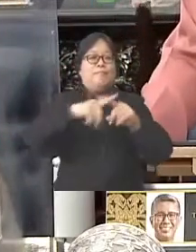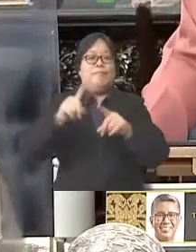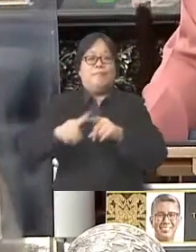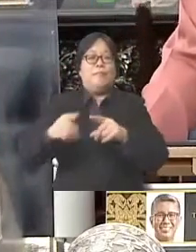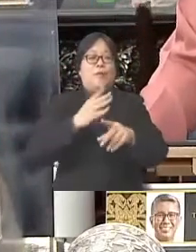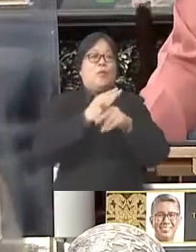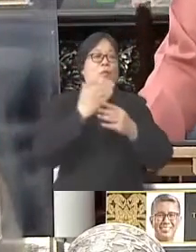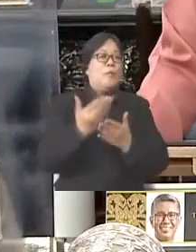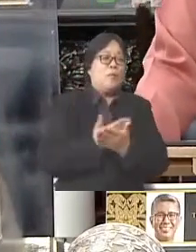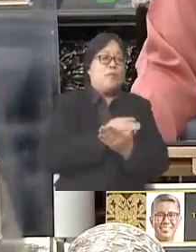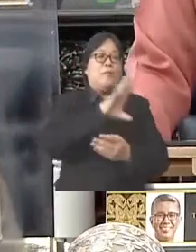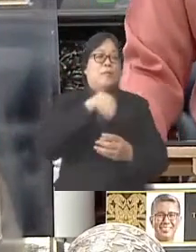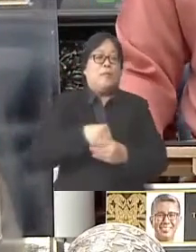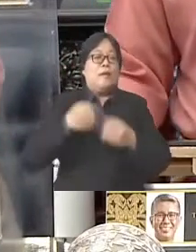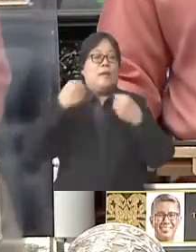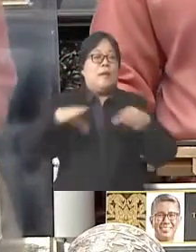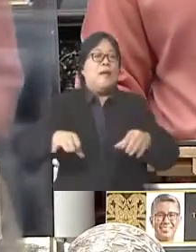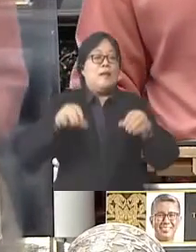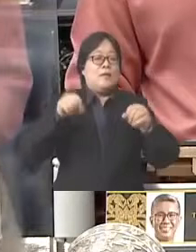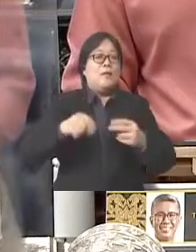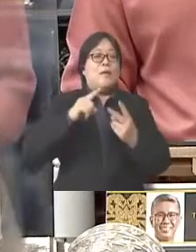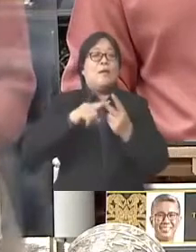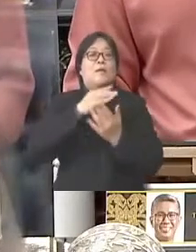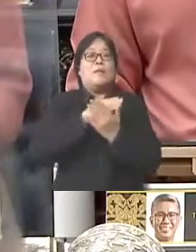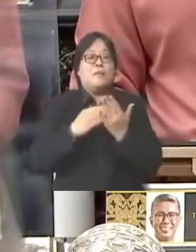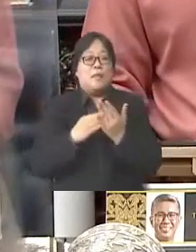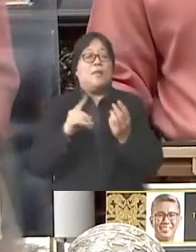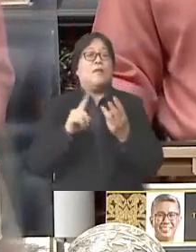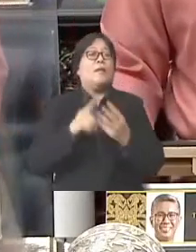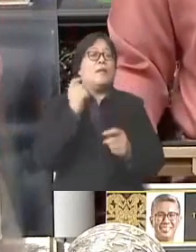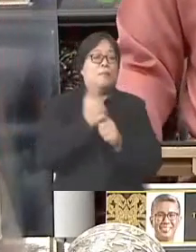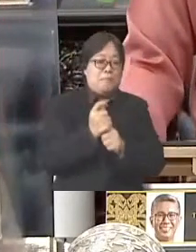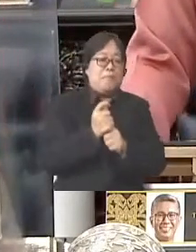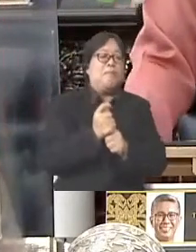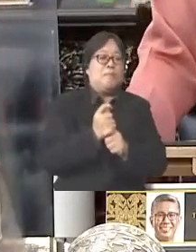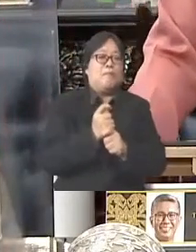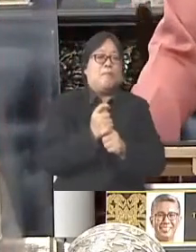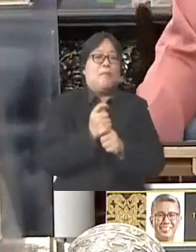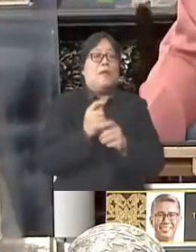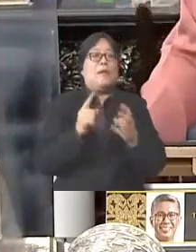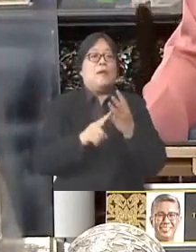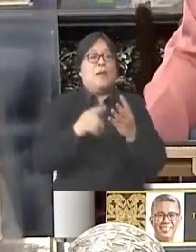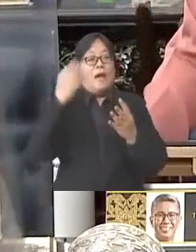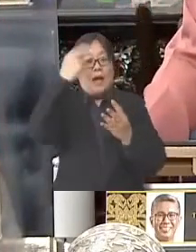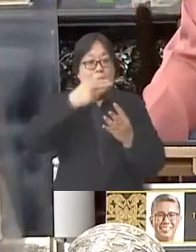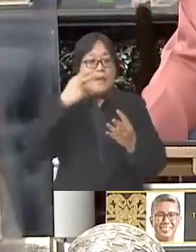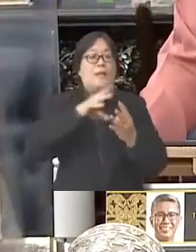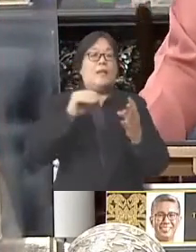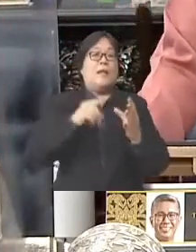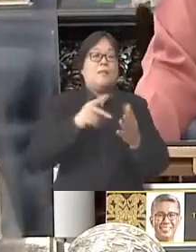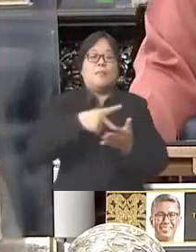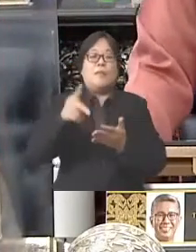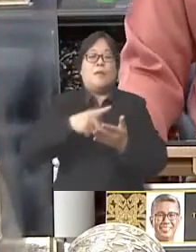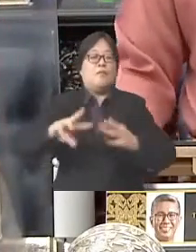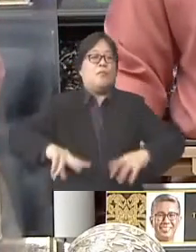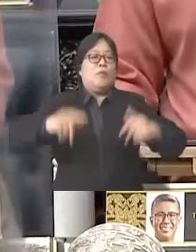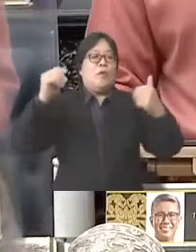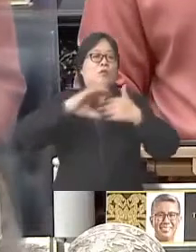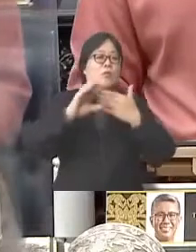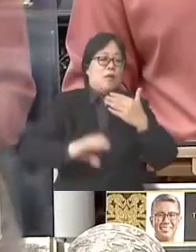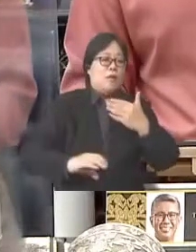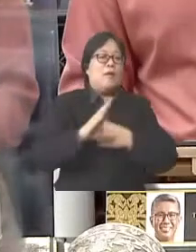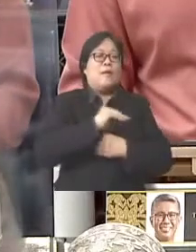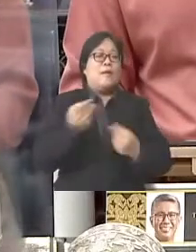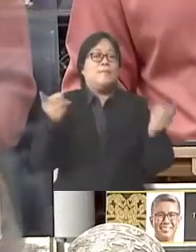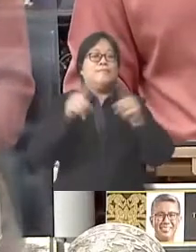jenis peluruhan baru merangkum hilang upaya separa sebagian dan kekal Badal Haji setiap perbelanjaan pemulihan kesehatan